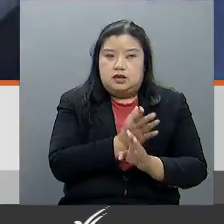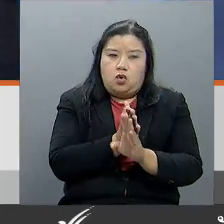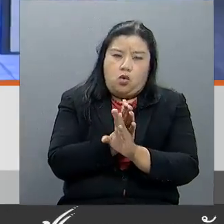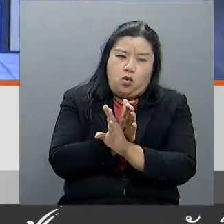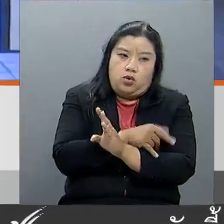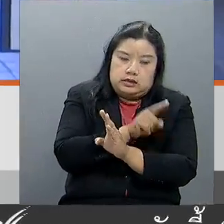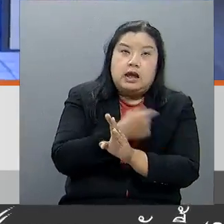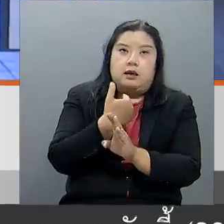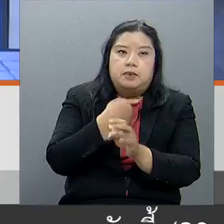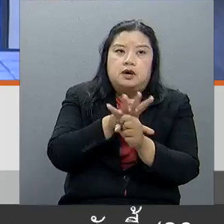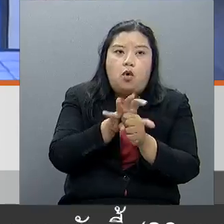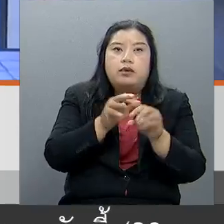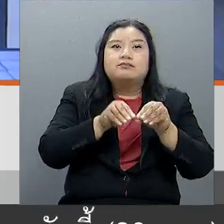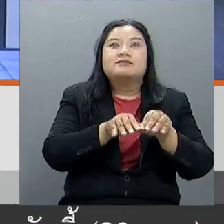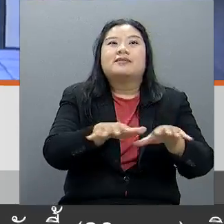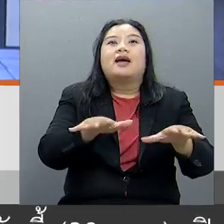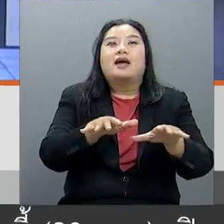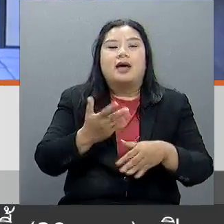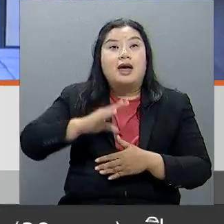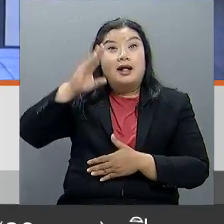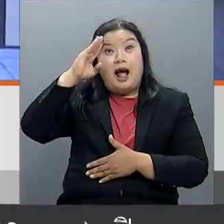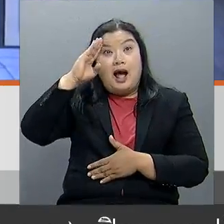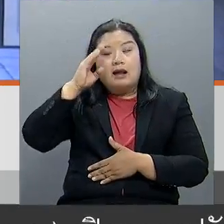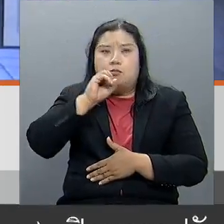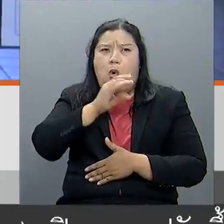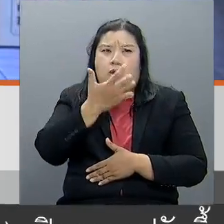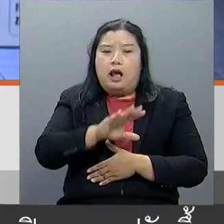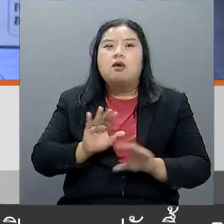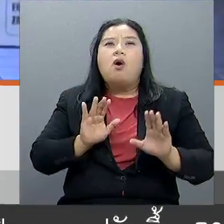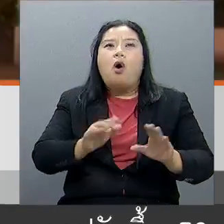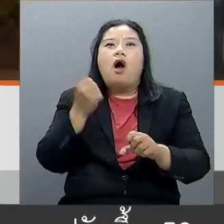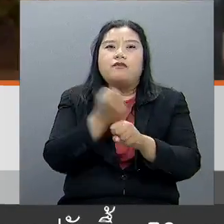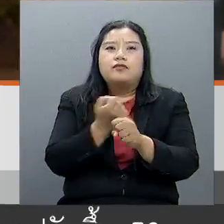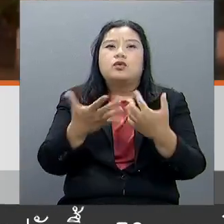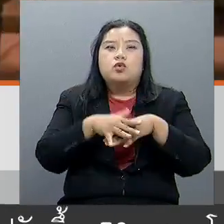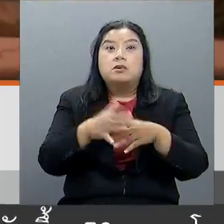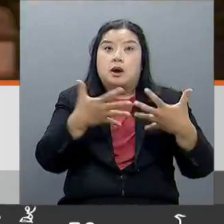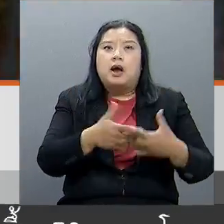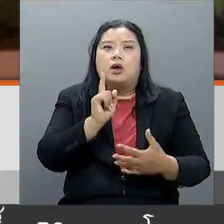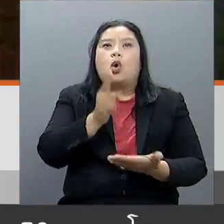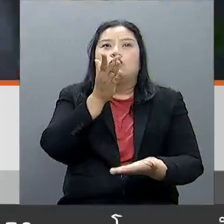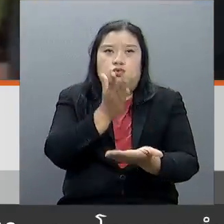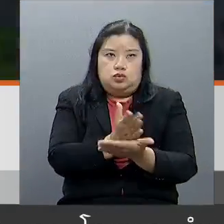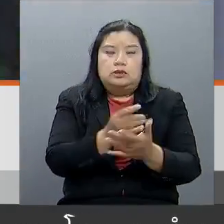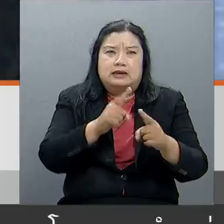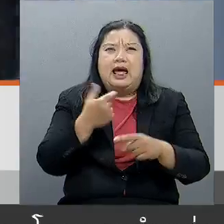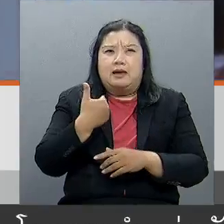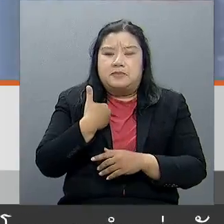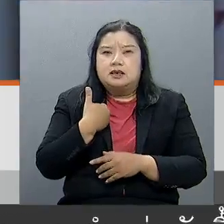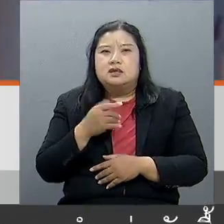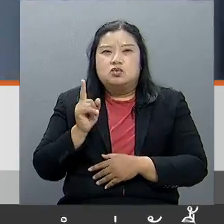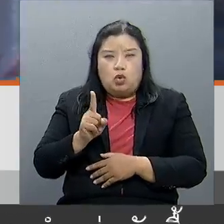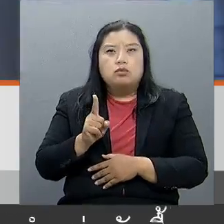โควิด-19 ทางกองทัพบกสั่งชะลอเรื่องการฝึกร่วมทั้งหมดเอาไว้ก่อนยกเว้นเพียงบางส่วนที่มีความจำเป็นต้องเดินทาง